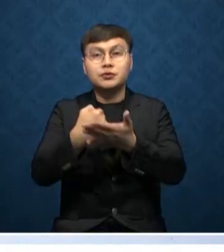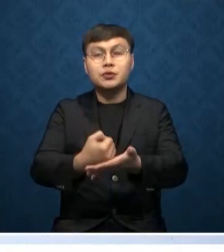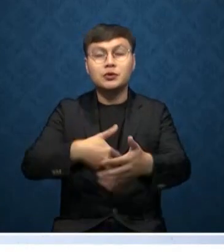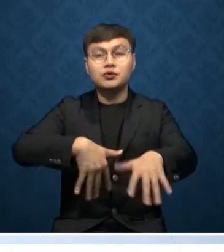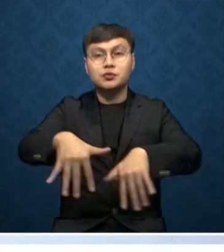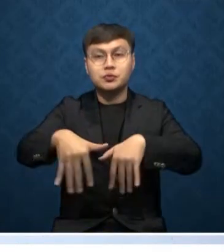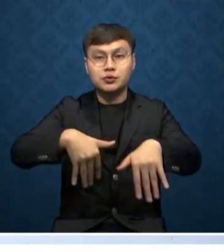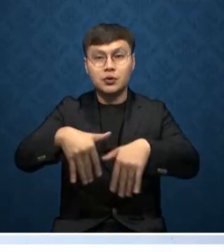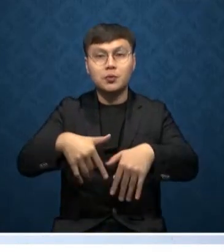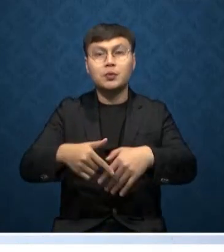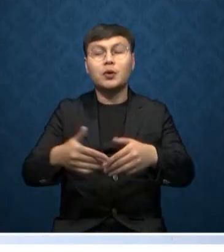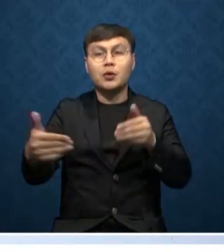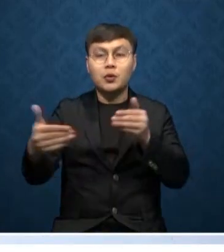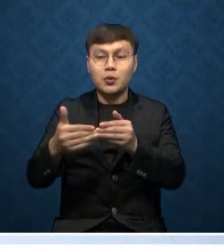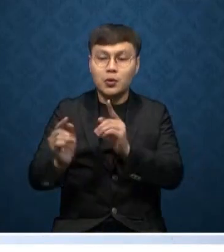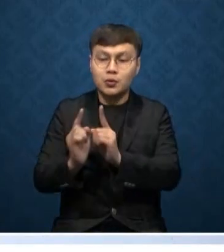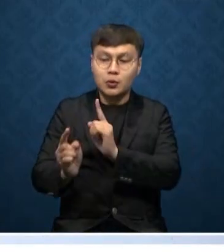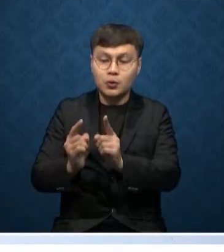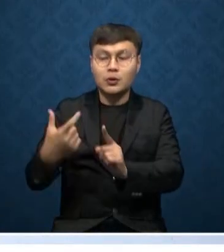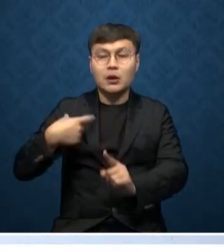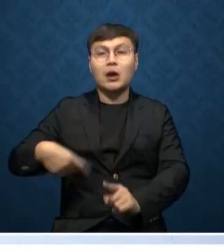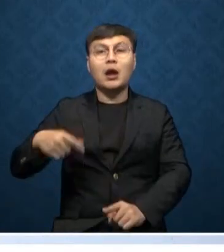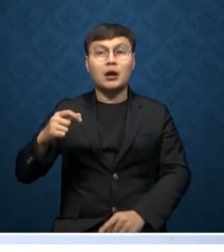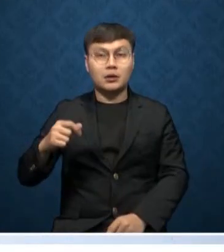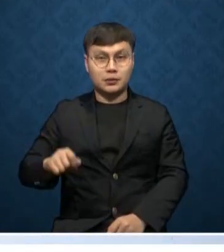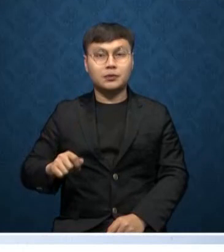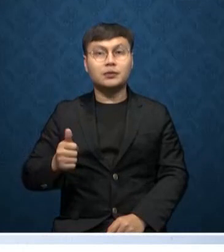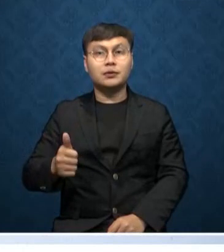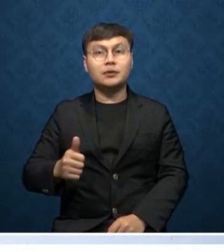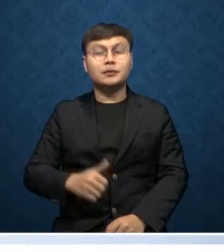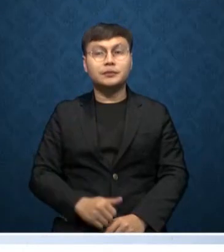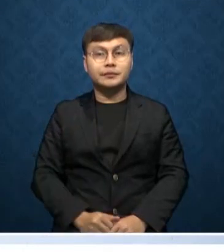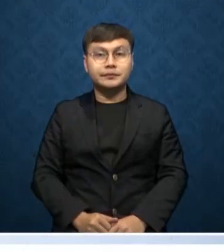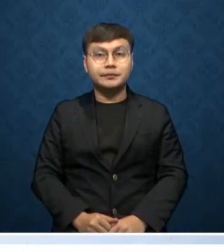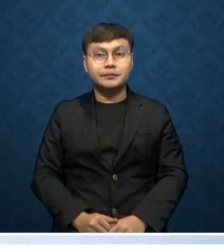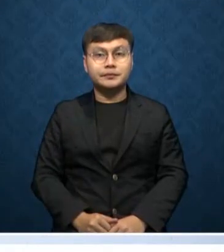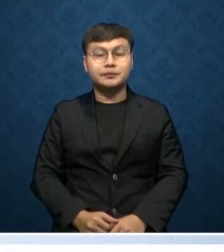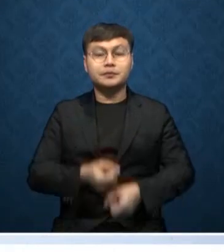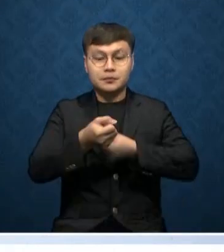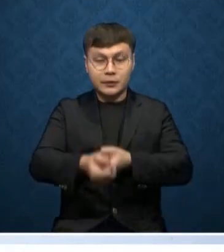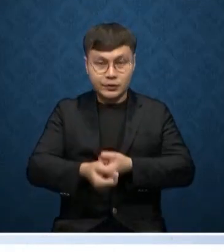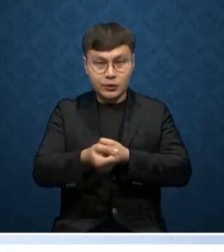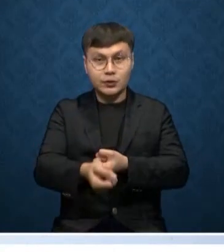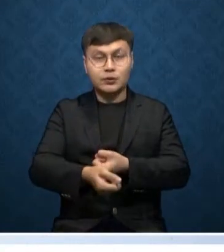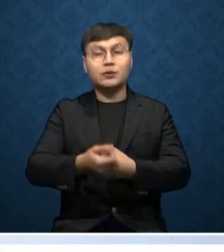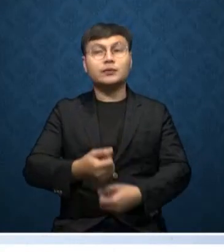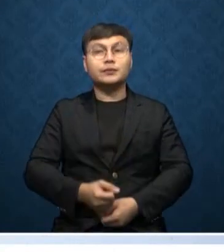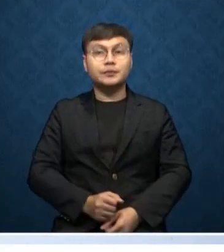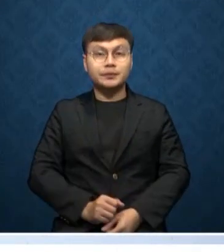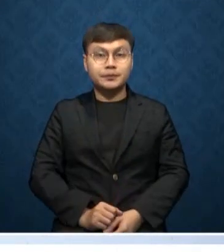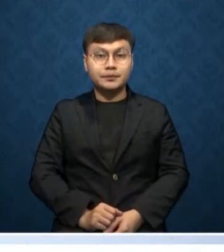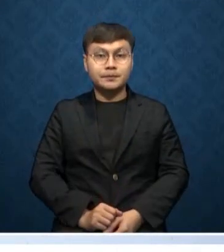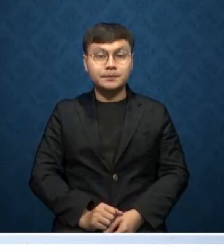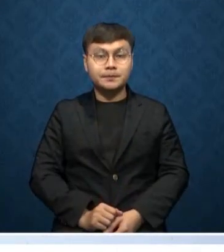ชนในการที่จะติดต่อทนายได้ด้วยนะครับเอ่อส่วนในเรื่องของภาคเกษตรเ่อเรื่องของ